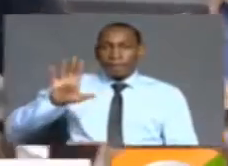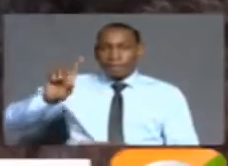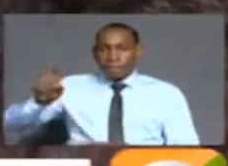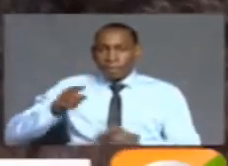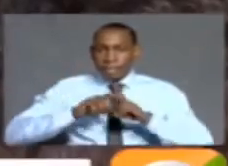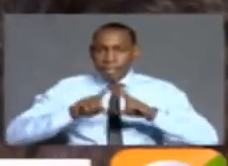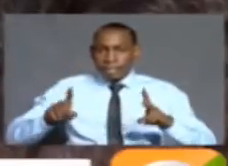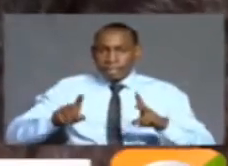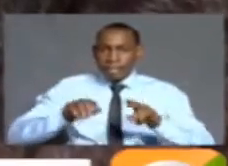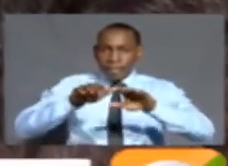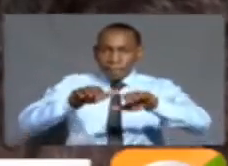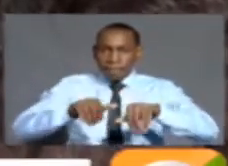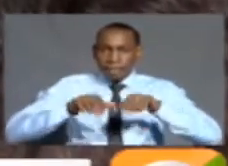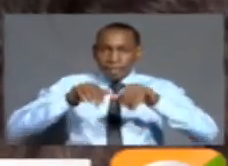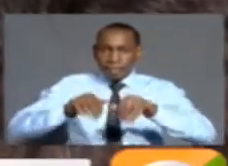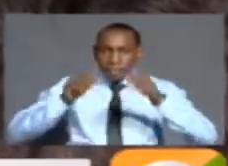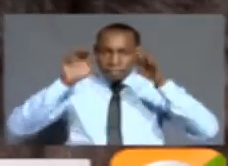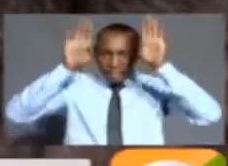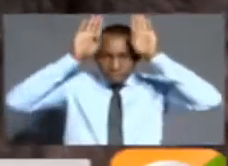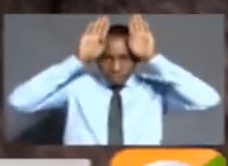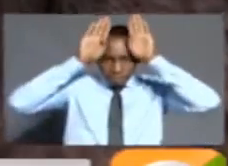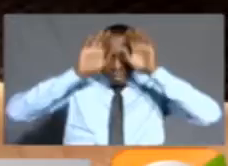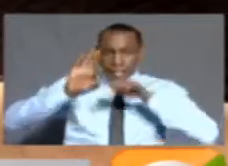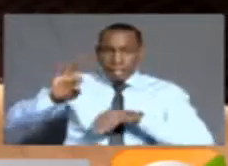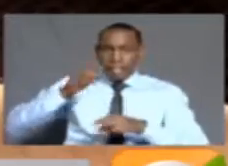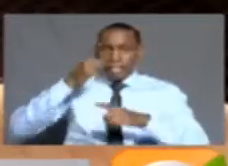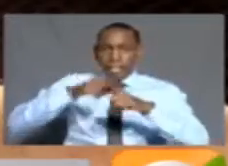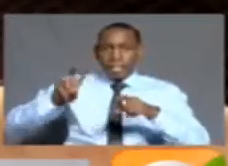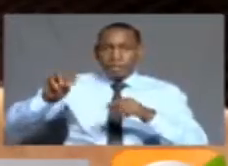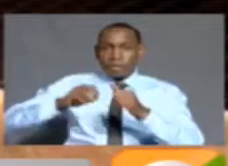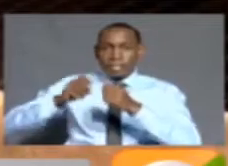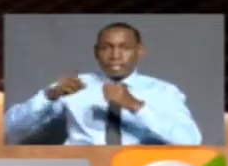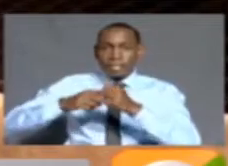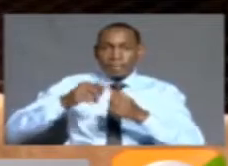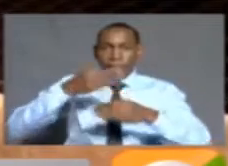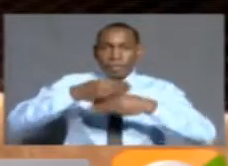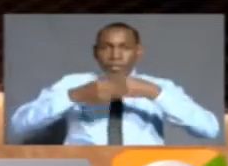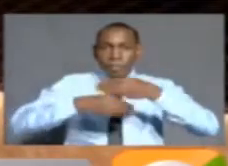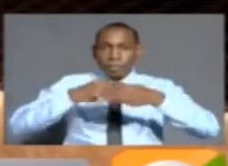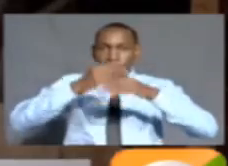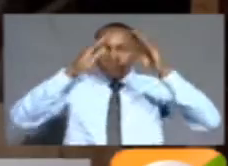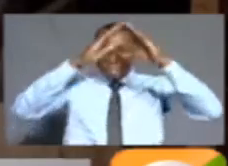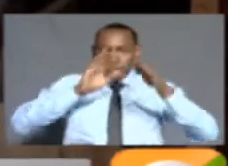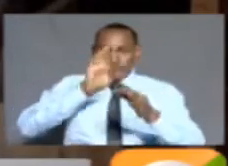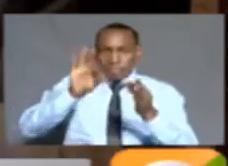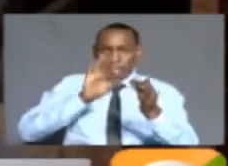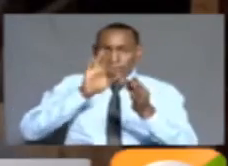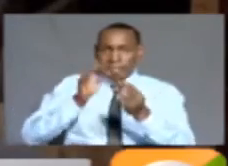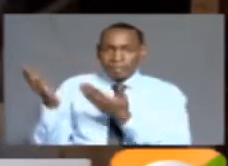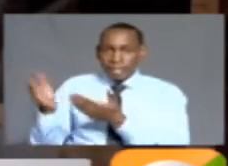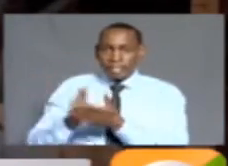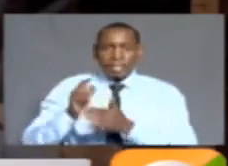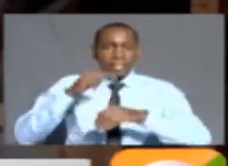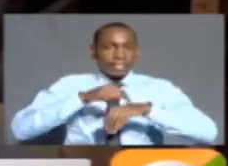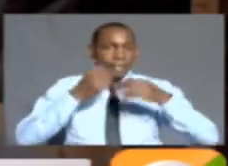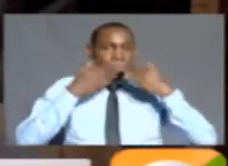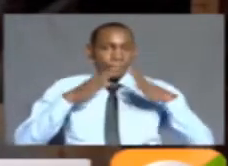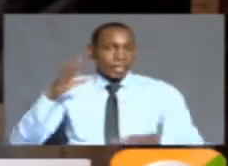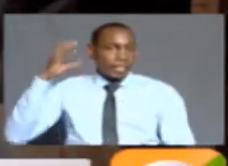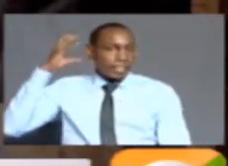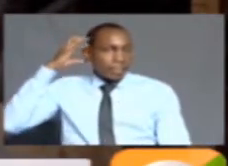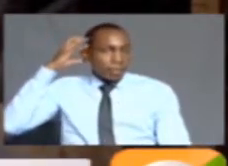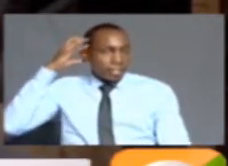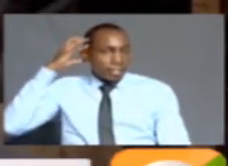kwa kuwafuga sungura watatu mwaka 2016 na kuunda chumba hiki maalum. Niliweza kumaliza college na